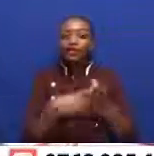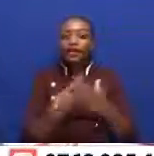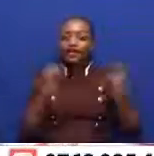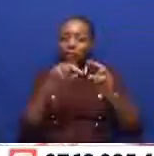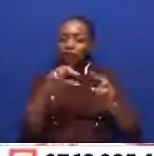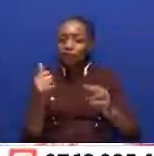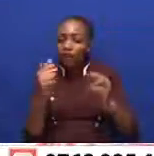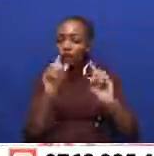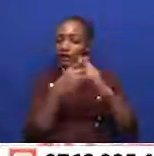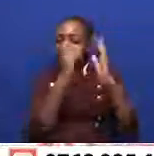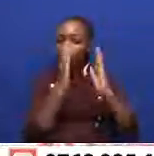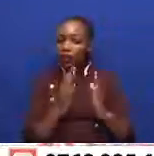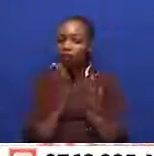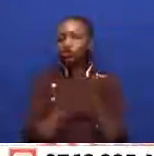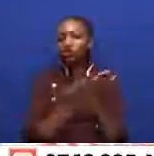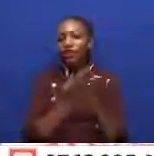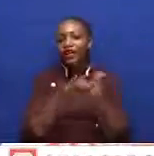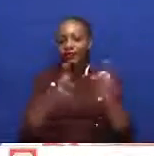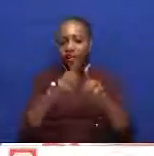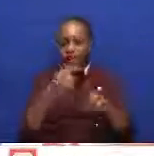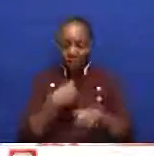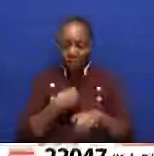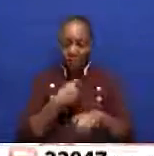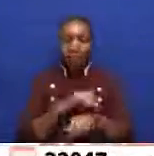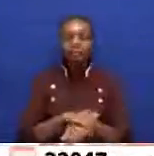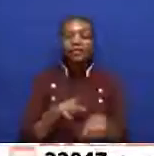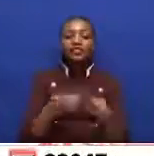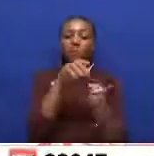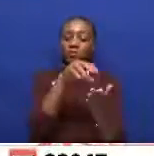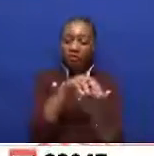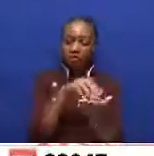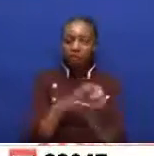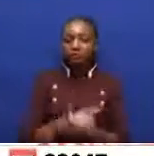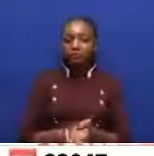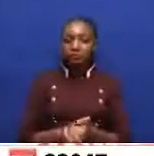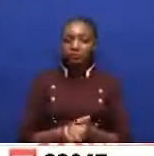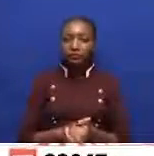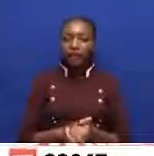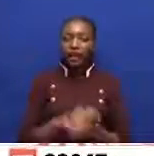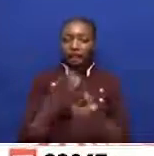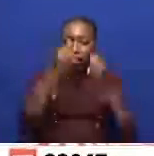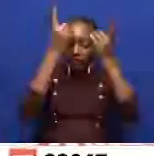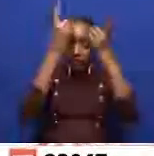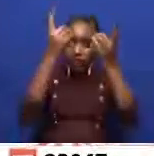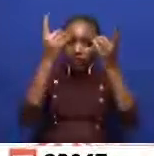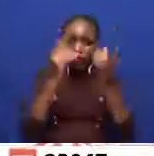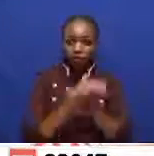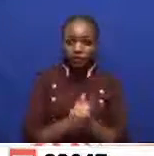mtu mwingine ahudumu katika nafasi hiyo. Maamuzi haya